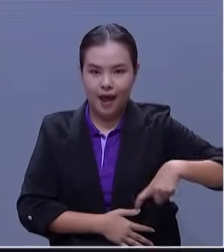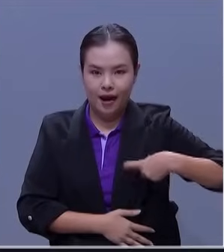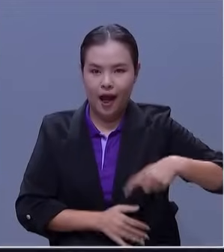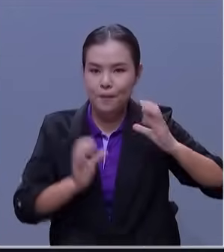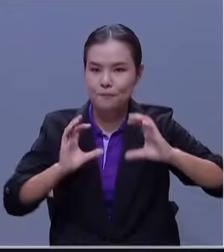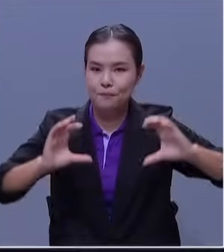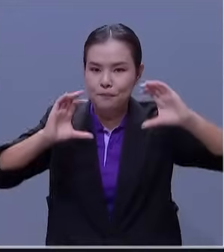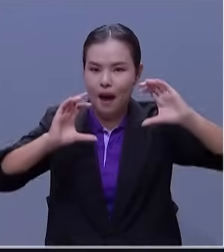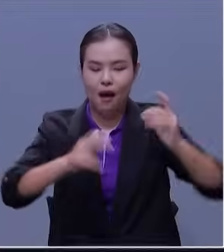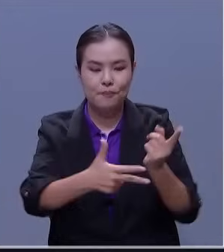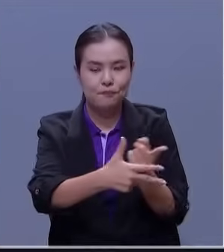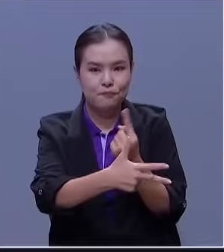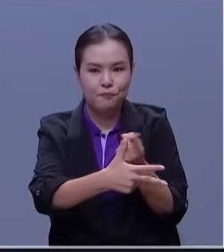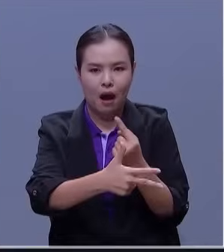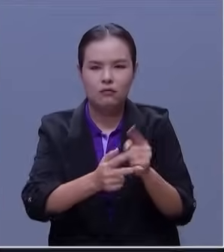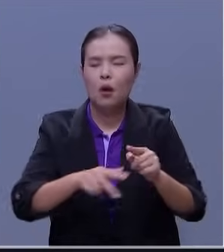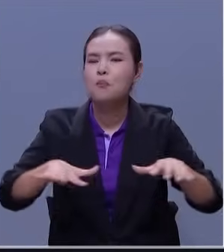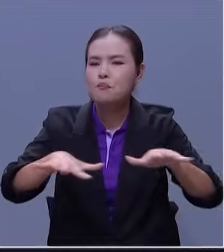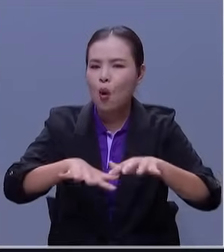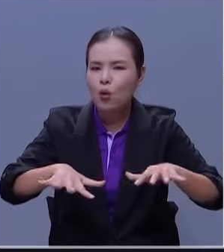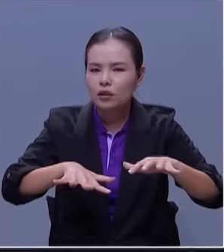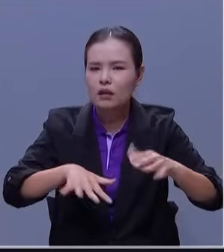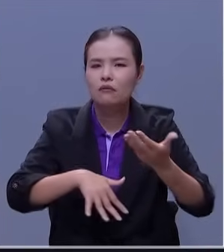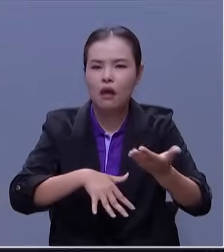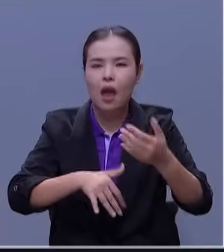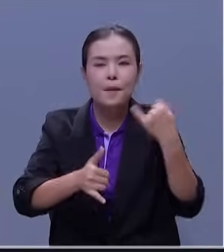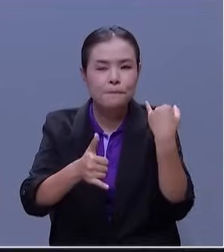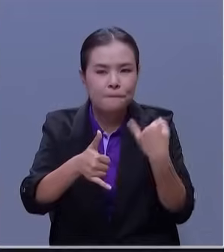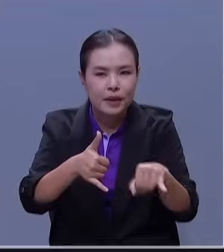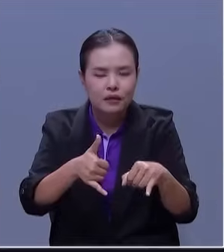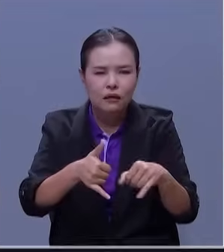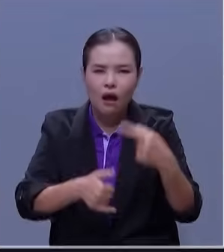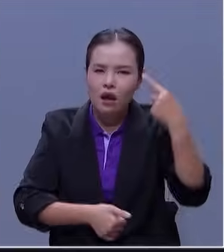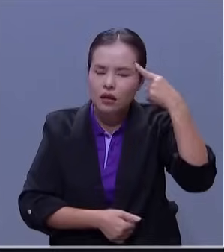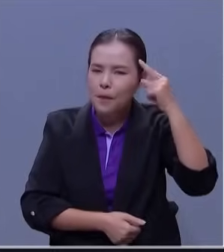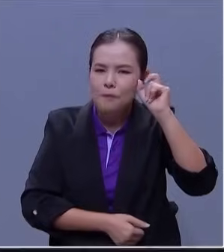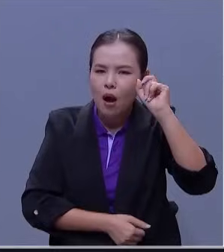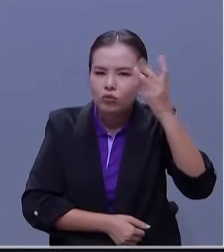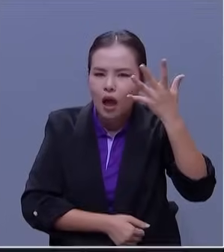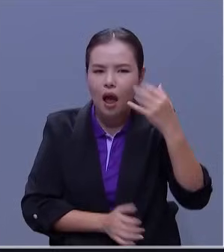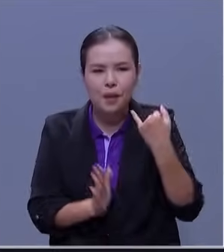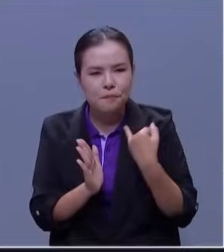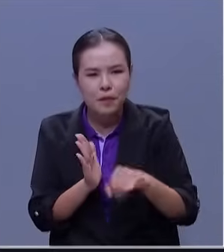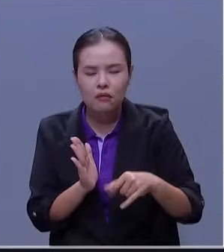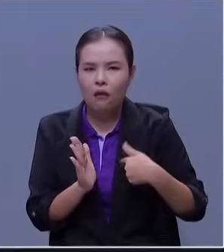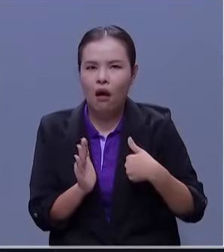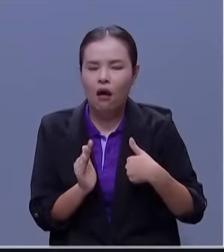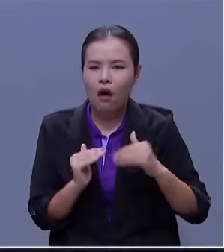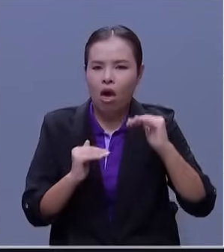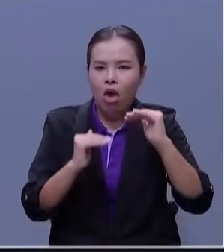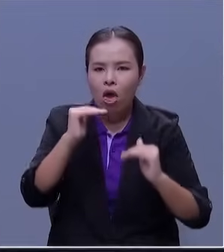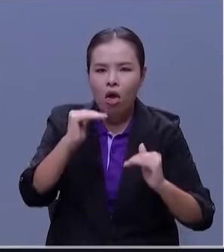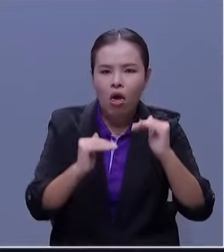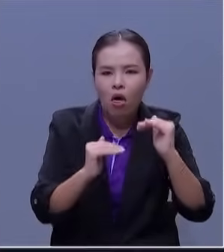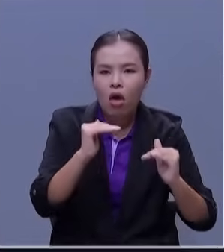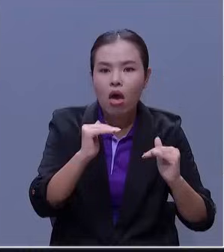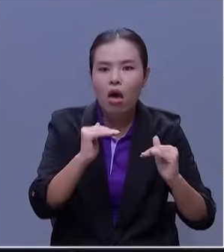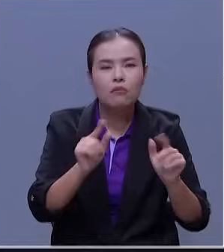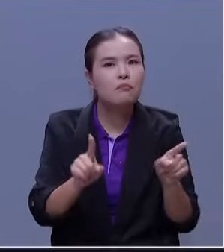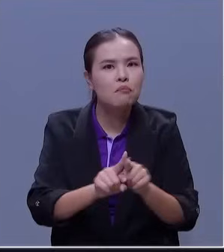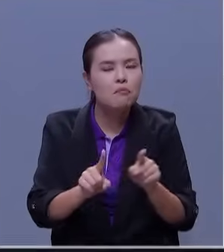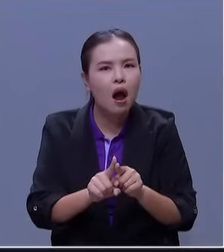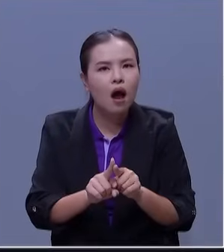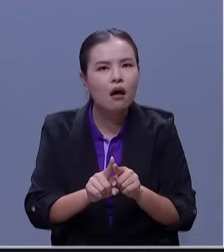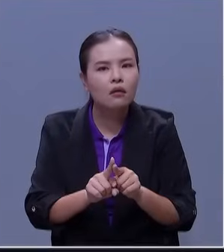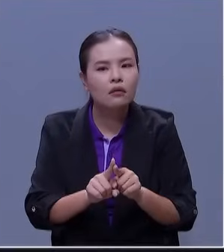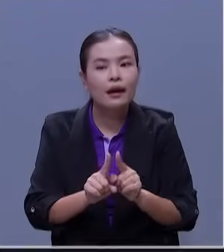ผยอย่างนี้ค่ะบอกว่าก็เป็นเรื่องปกติแหละที่ผู้ต้องหาอาจจะมีความข้องใจที่มีความผิดไม่เท่ากับผู้ต้องหาคนอื่นในคดีเดียวกัน